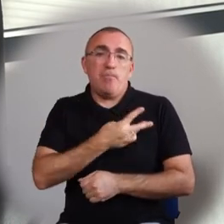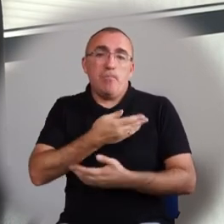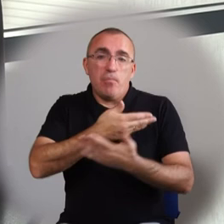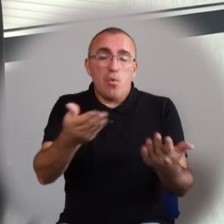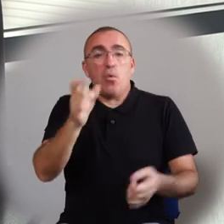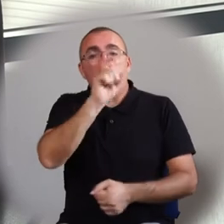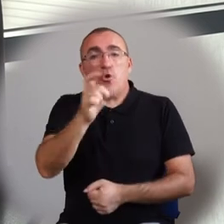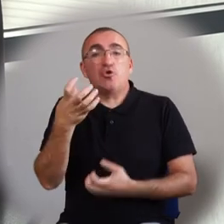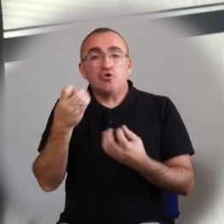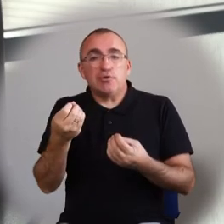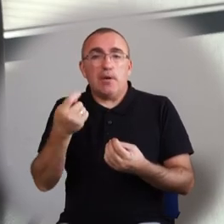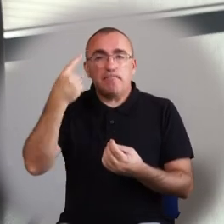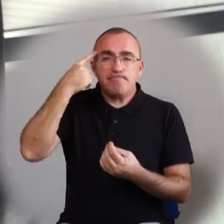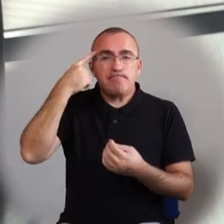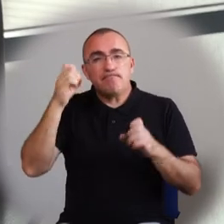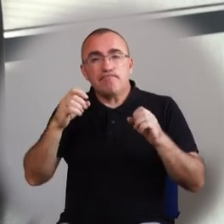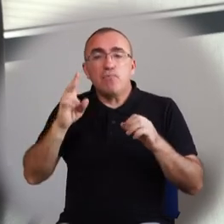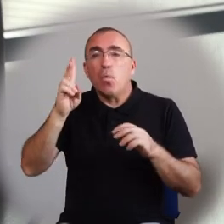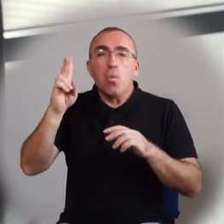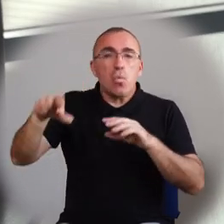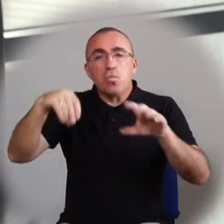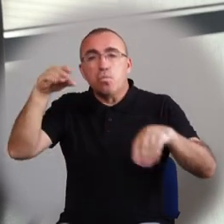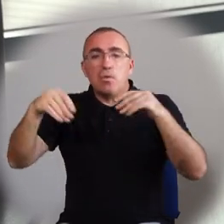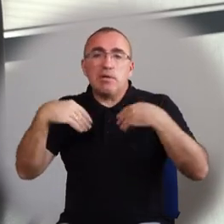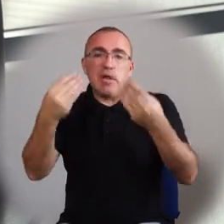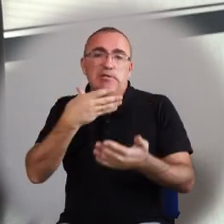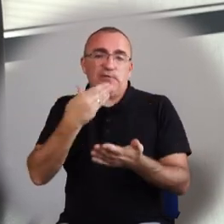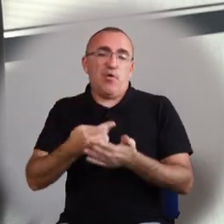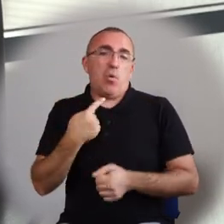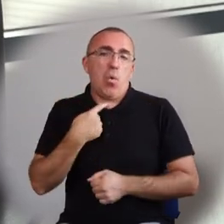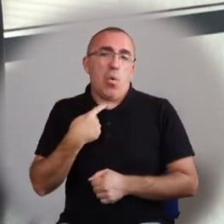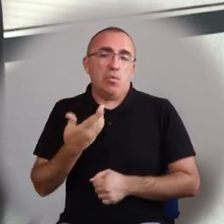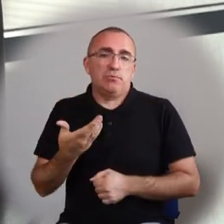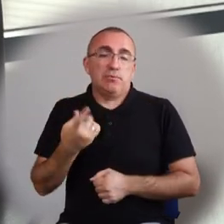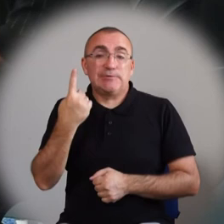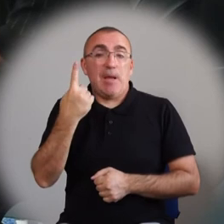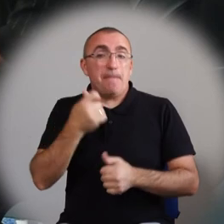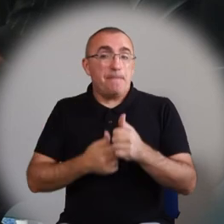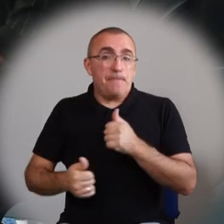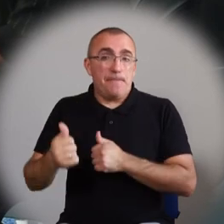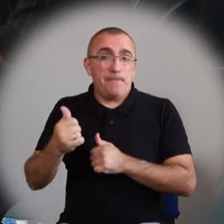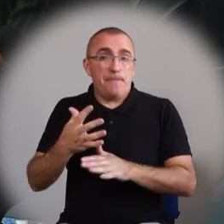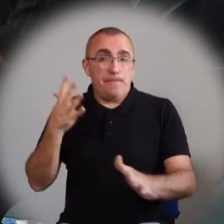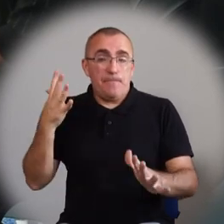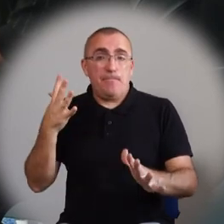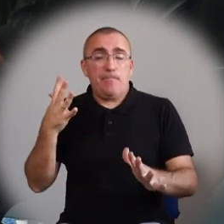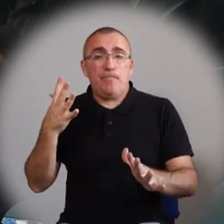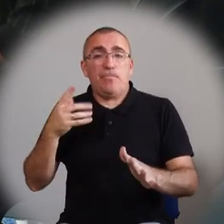сказати, побажати тим людям, які ще визначаються, за кого все ж таки віддати свій голос?